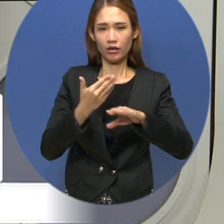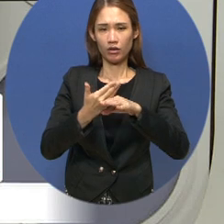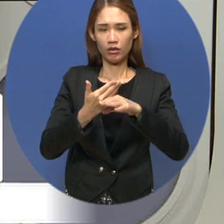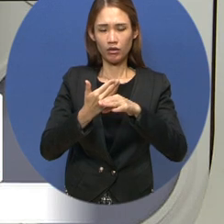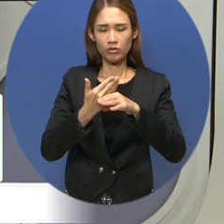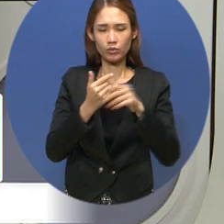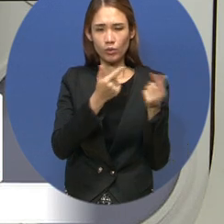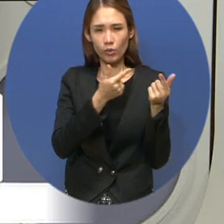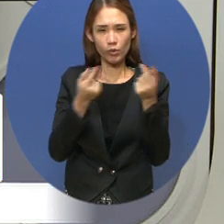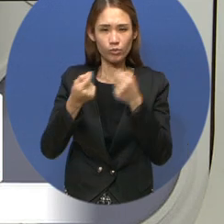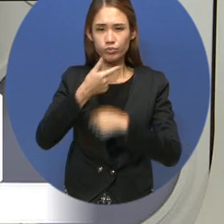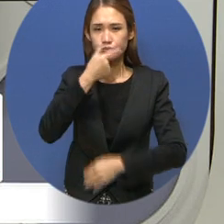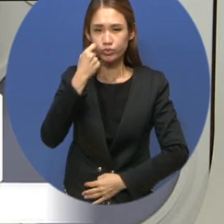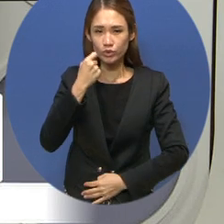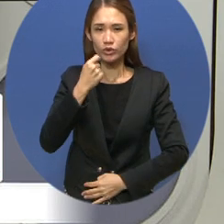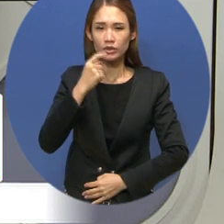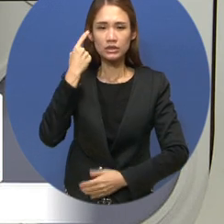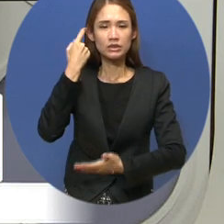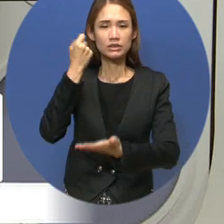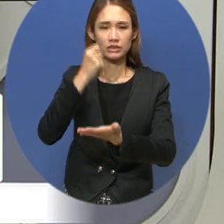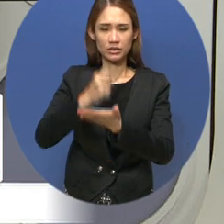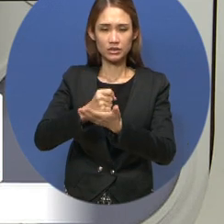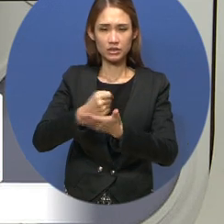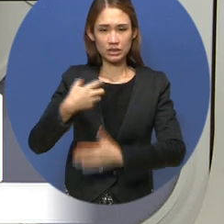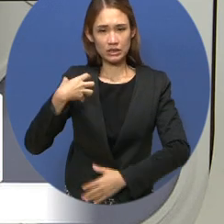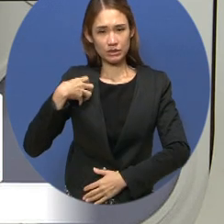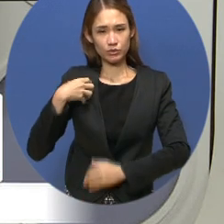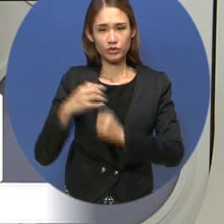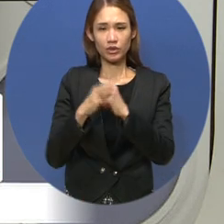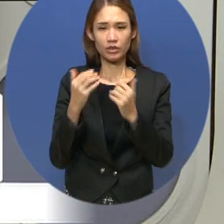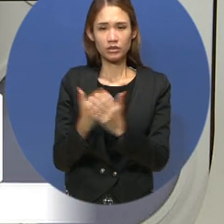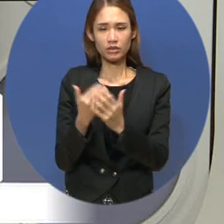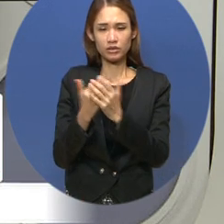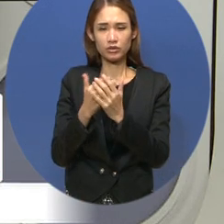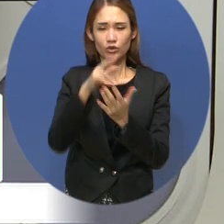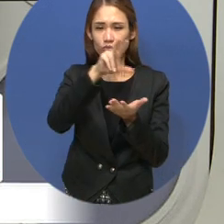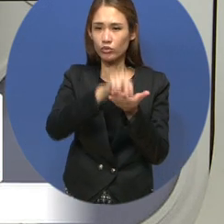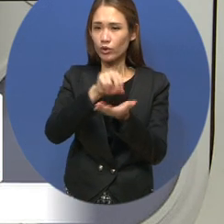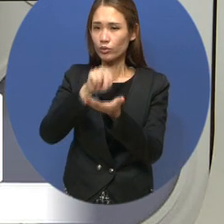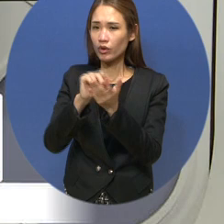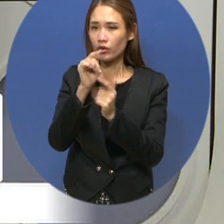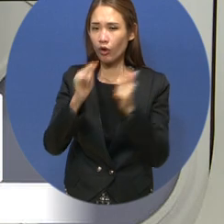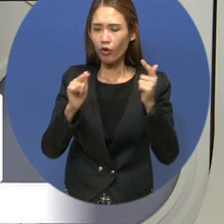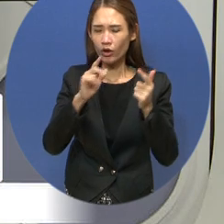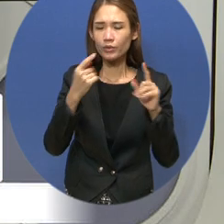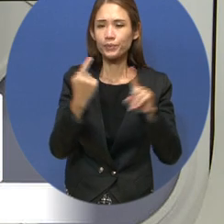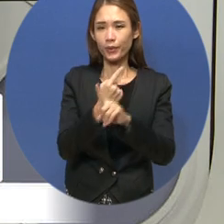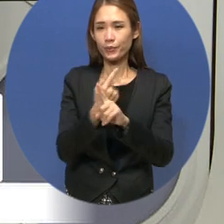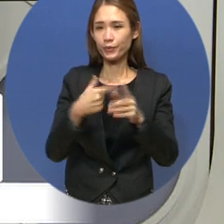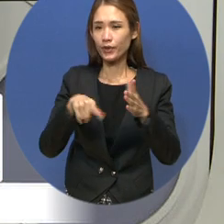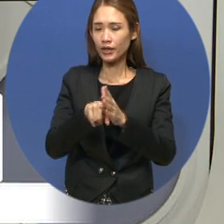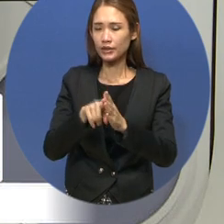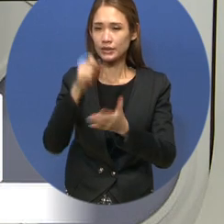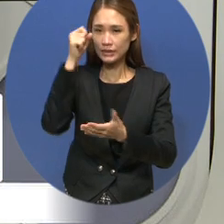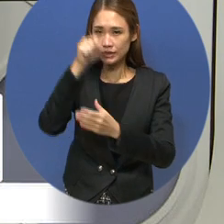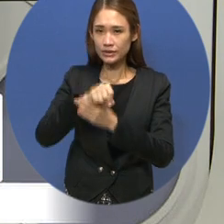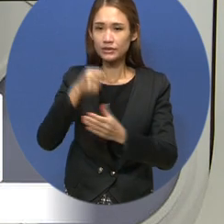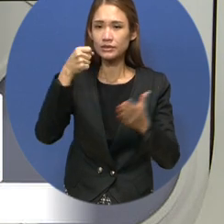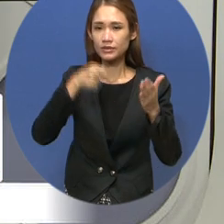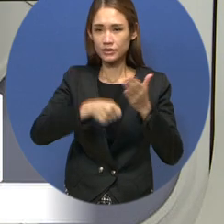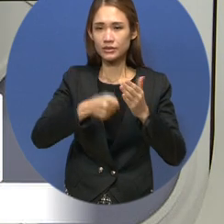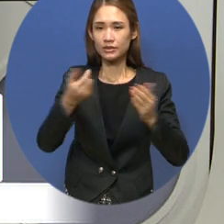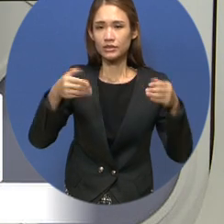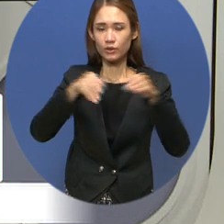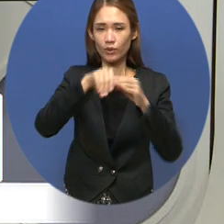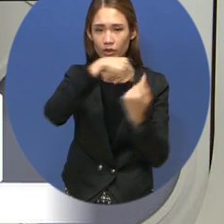부족 문제 인지 의무화로 인 아닌 증권 수 증가 문제 등을 개선하기 위해 인증 온 연기와 설치 등으로